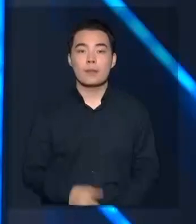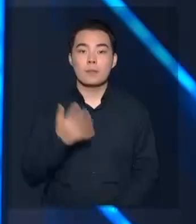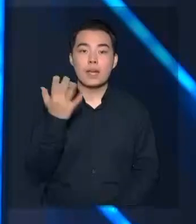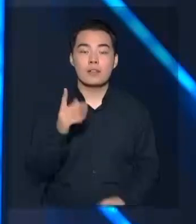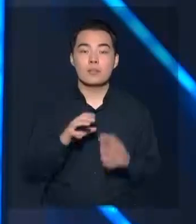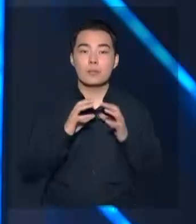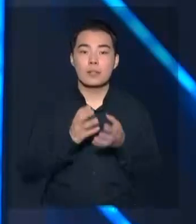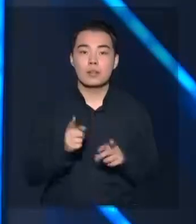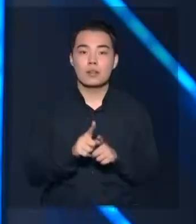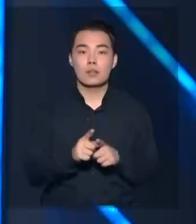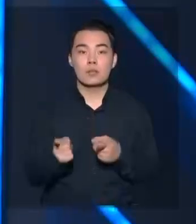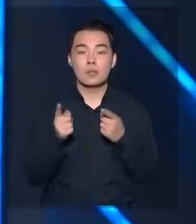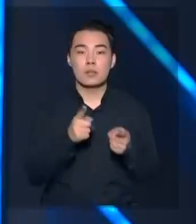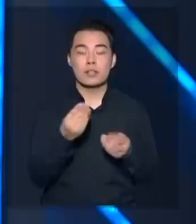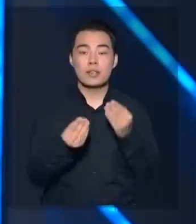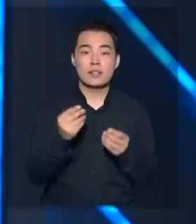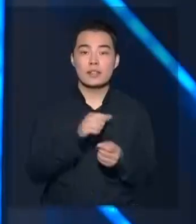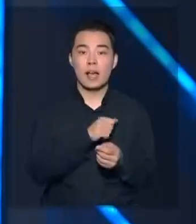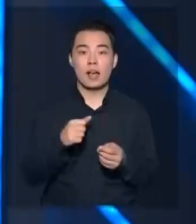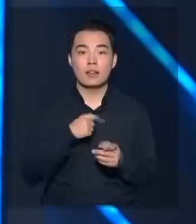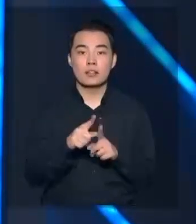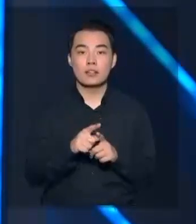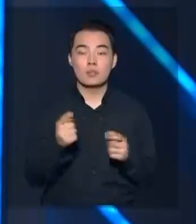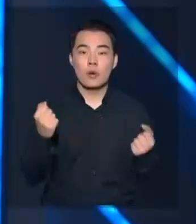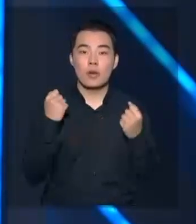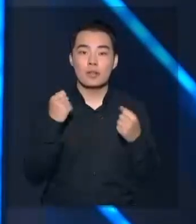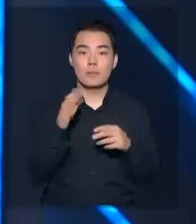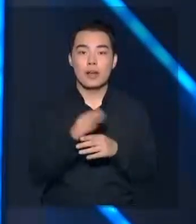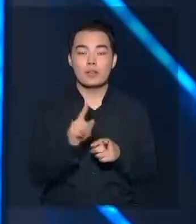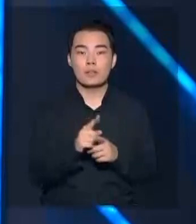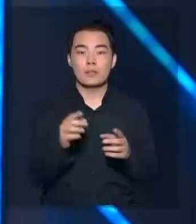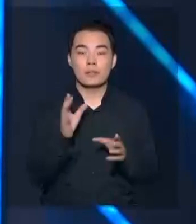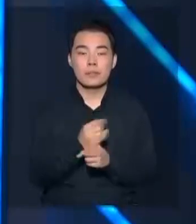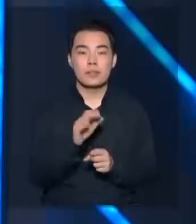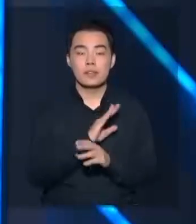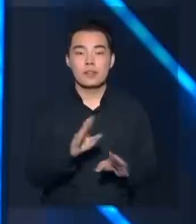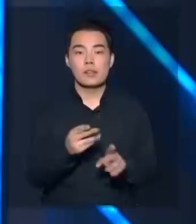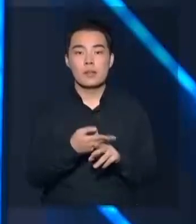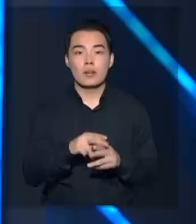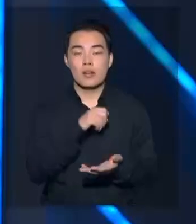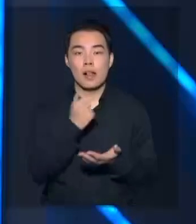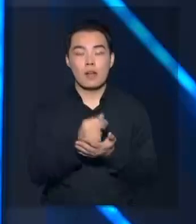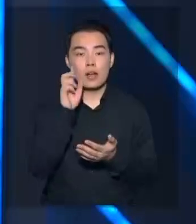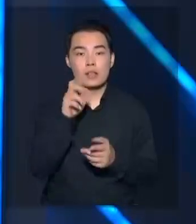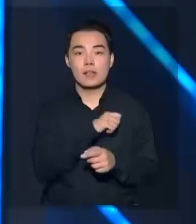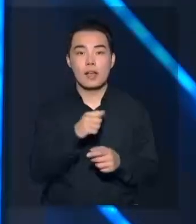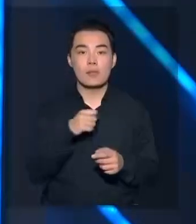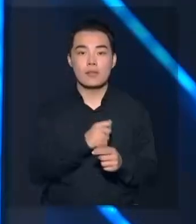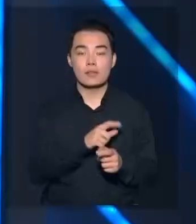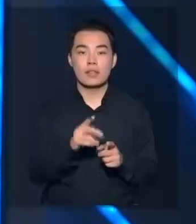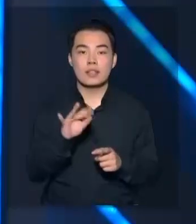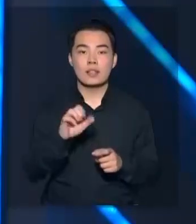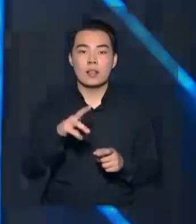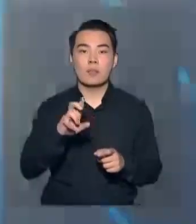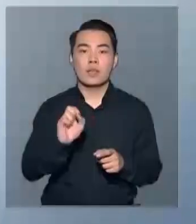5-ші дүниежүзілік көшпенділер ойындары ұлттық спорт шараларымен шектелмеу керек. Мемлекет басшысы ұлттық спорт қауымдастығының президенті